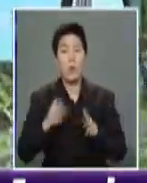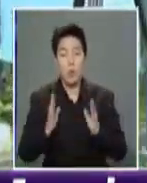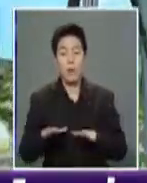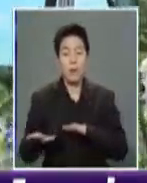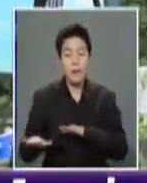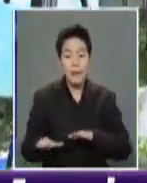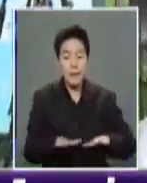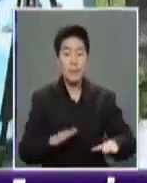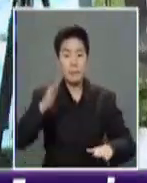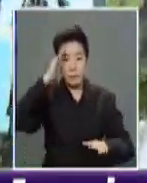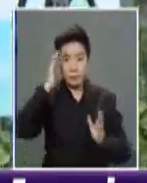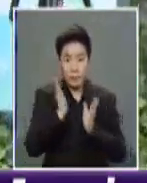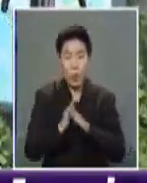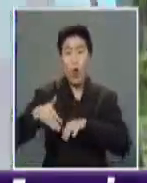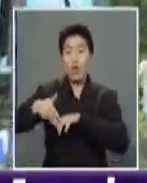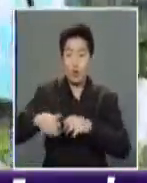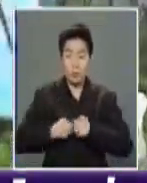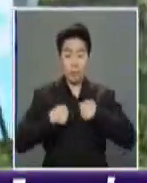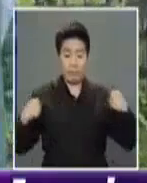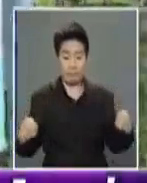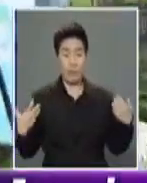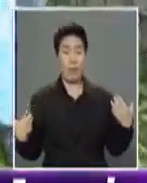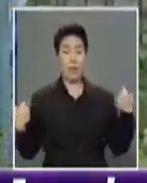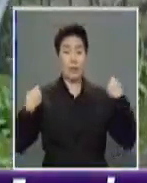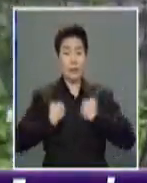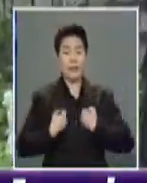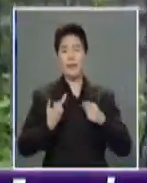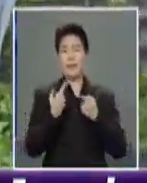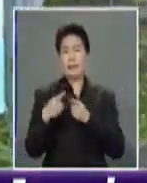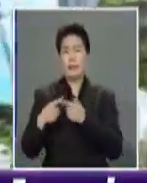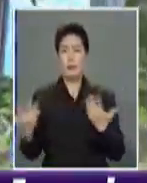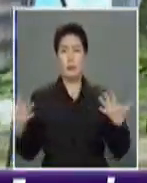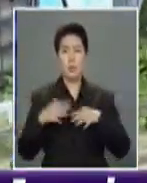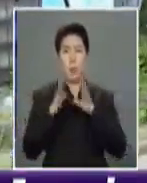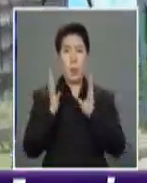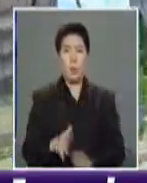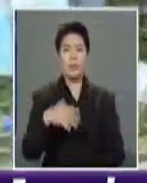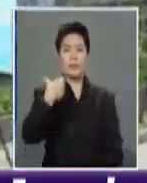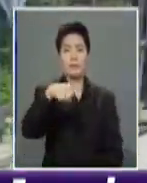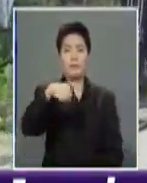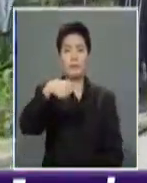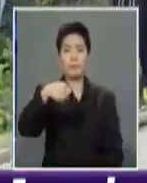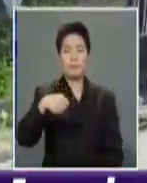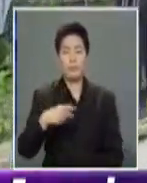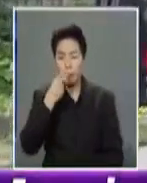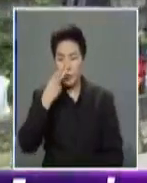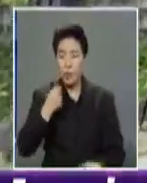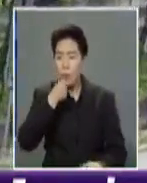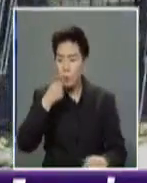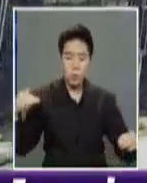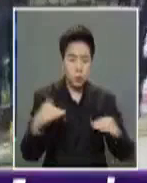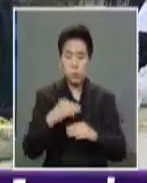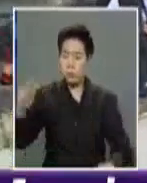การเตรียมตำรวจนะคะทั้งนอกและในเครื่องแบบเพิ่มเติมอีกประมาณ10นายค่ะมาอำนวยความสะดวกแล้วก็ด้านความจราด้านการ